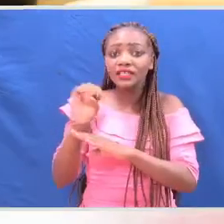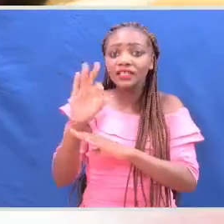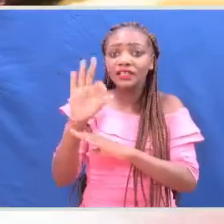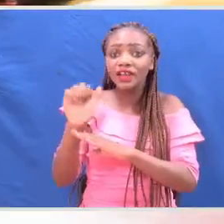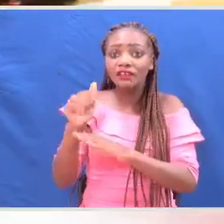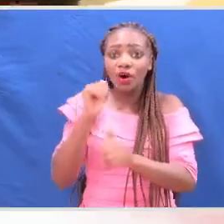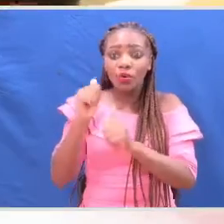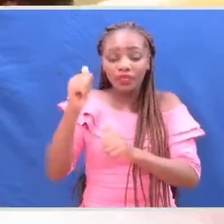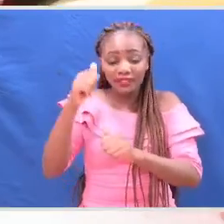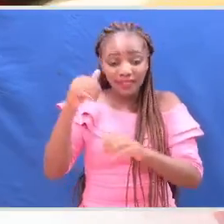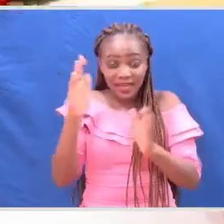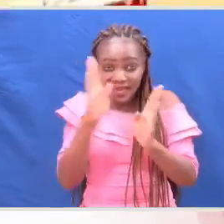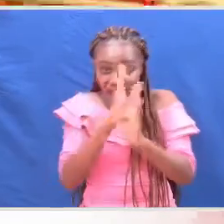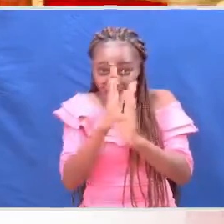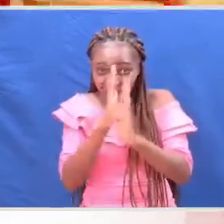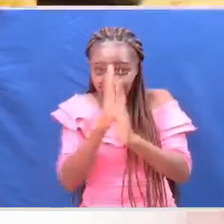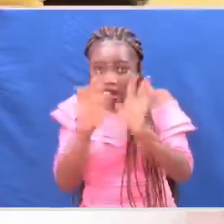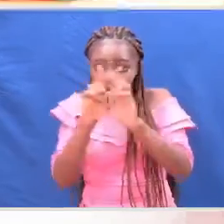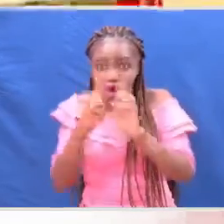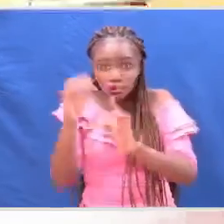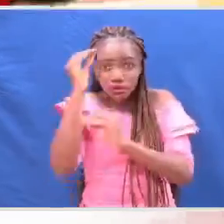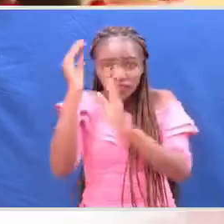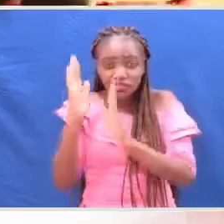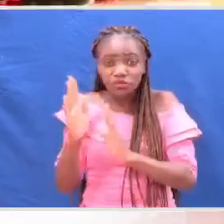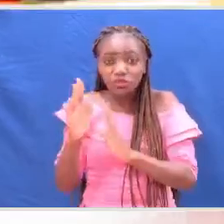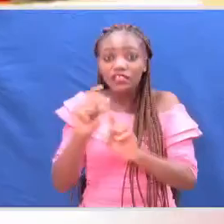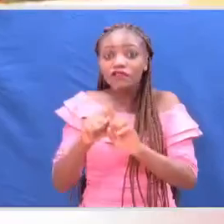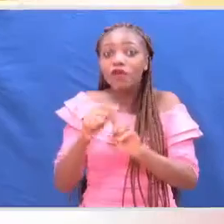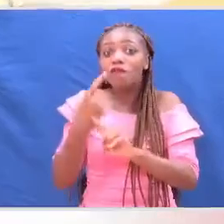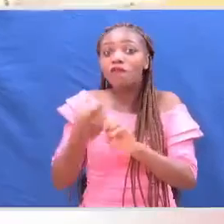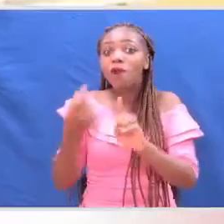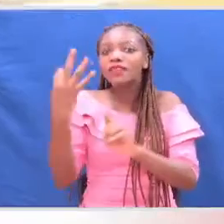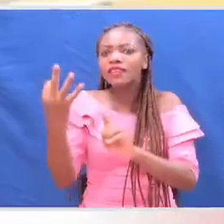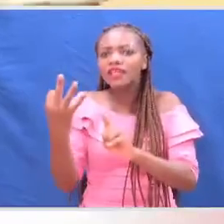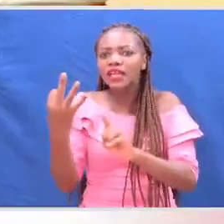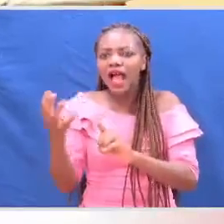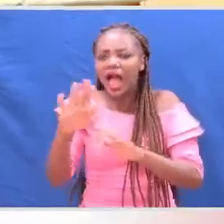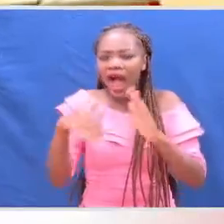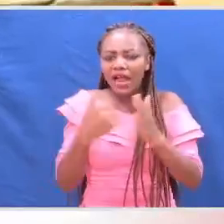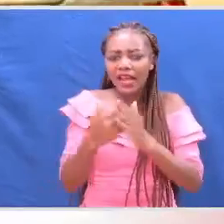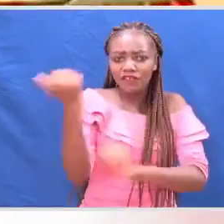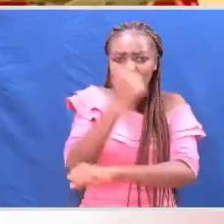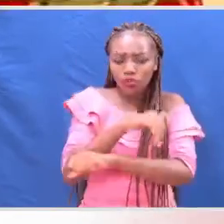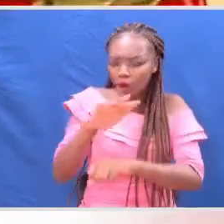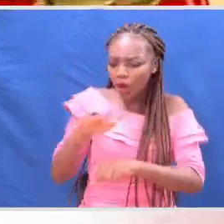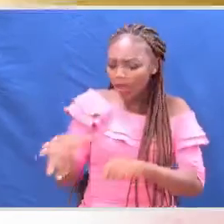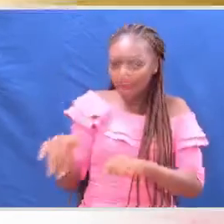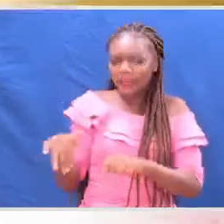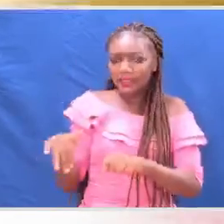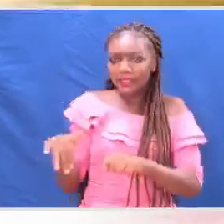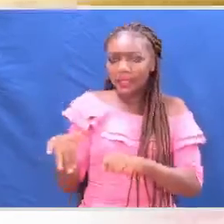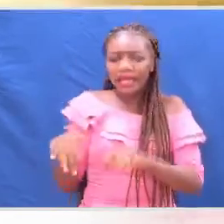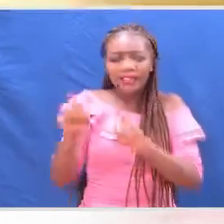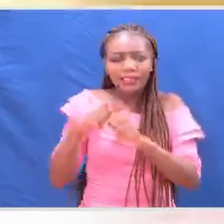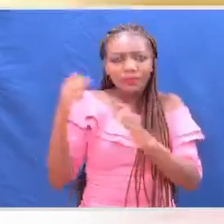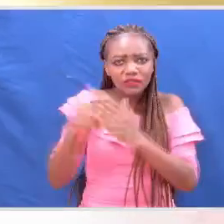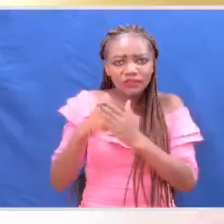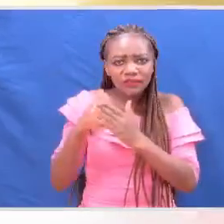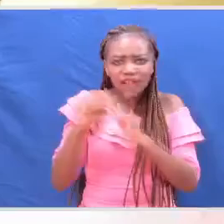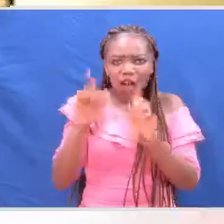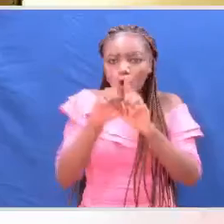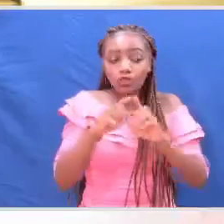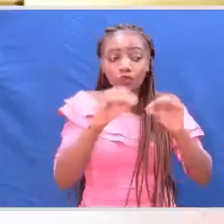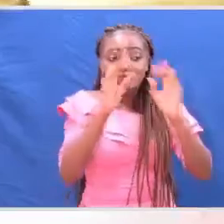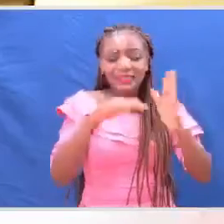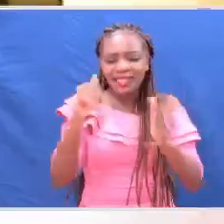kwenye soksi zake. Mwanafunzi huyu wa kidato cha 3 anasemekana kufika shuleni akiwa amechelewa. Kwenye juhudi za kujua ni nini